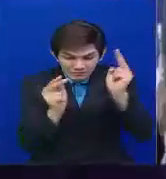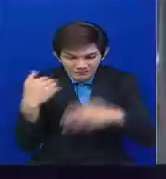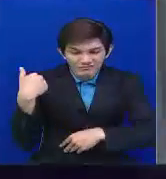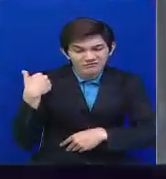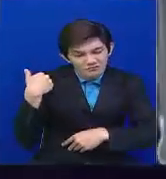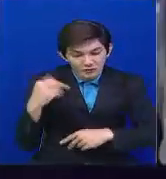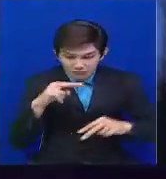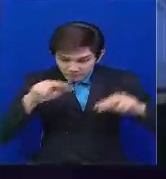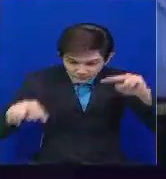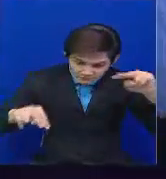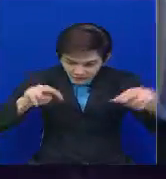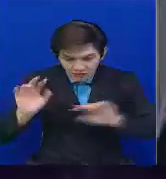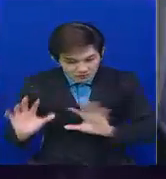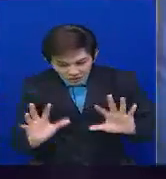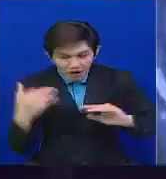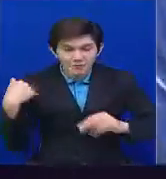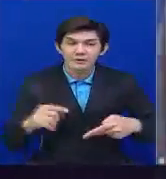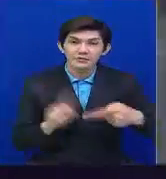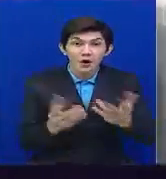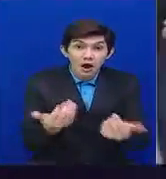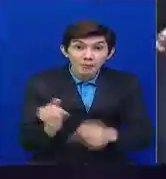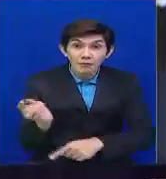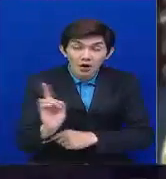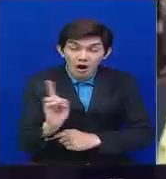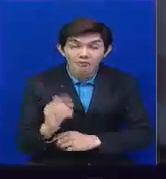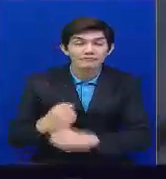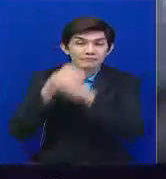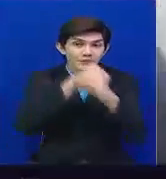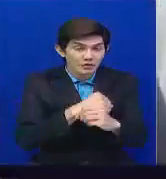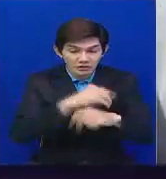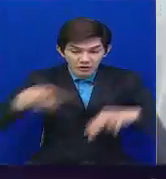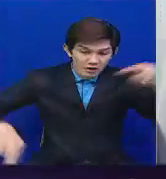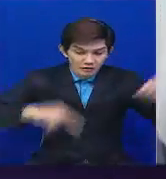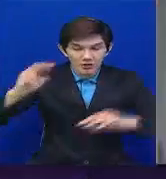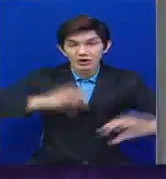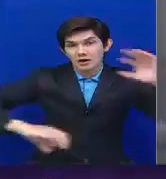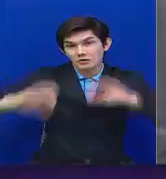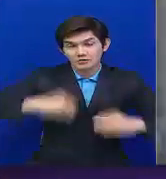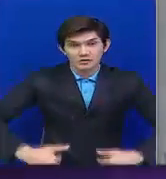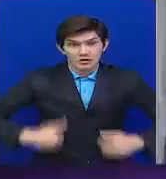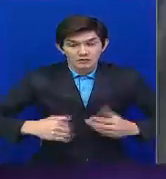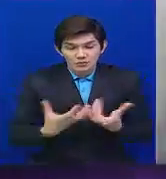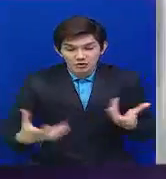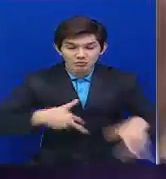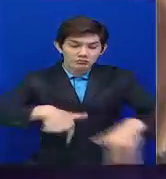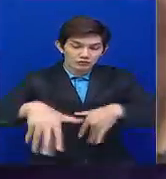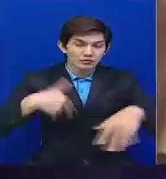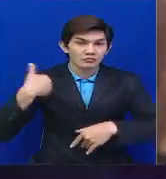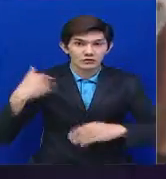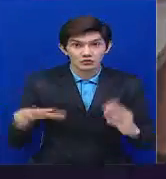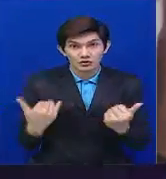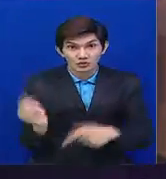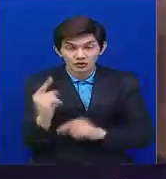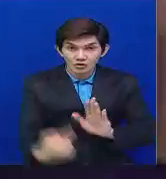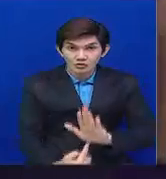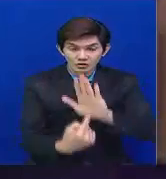การลาดตระเวนและมาตรการเชิงรับได้แก่การป้องกันและคุ้มครองความปลอดภัยในชีวิตและทรัพย์สินของประชาชนได้แก่